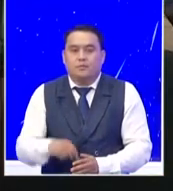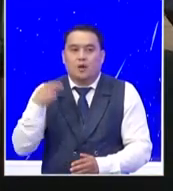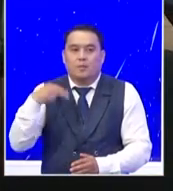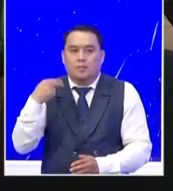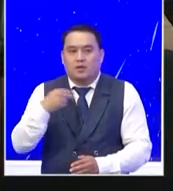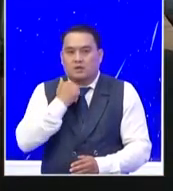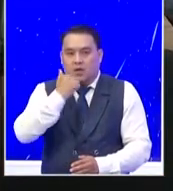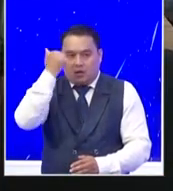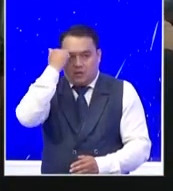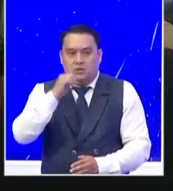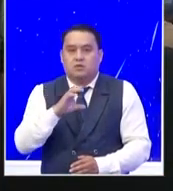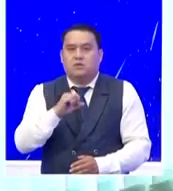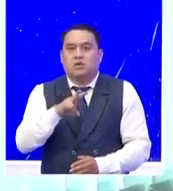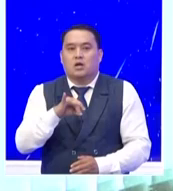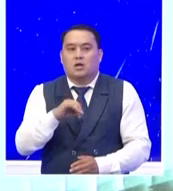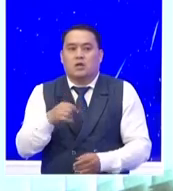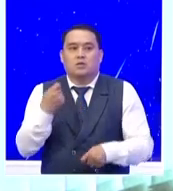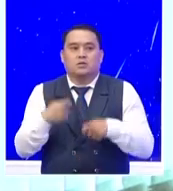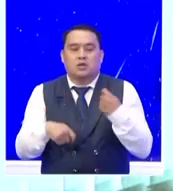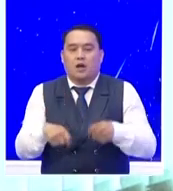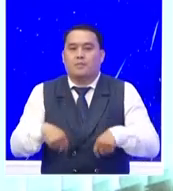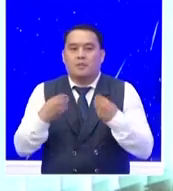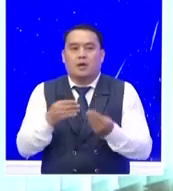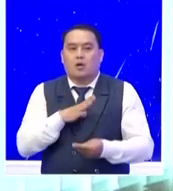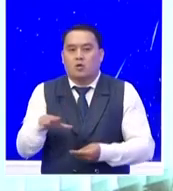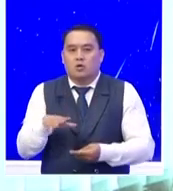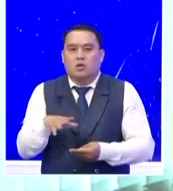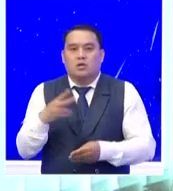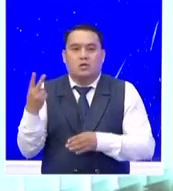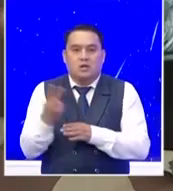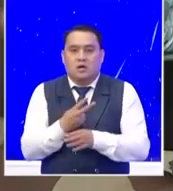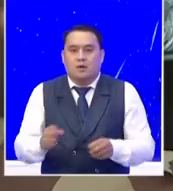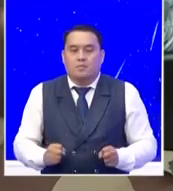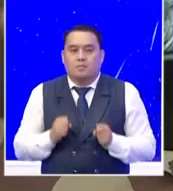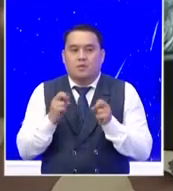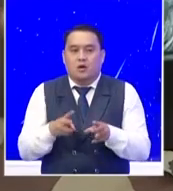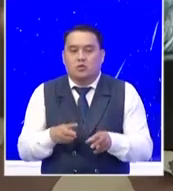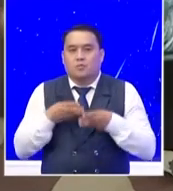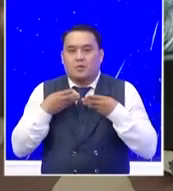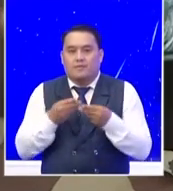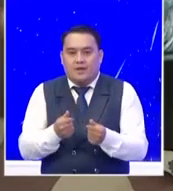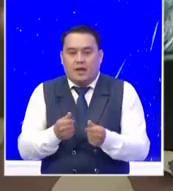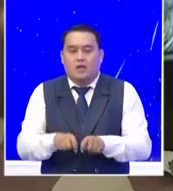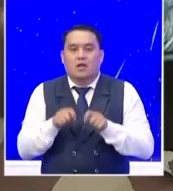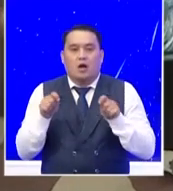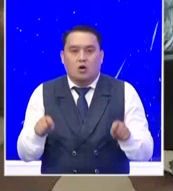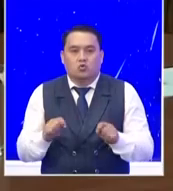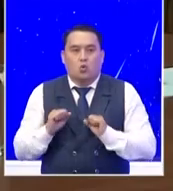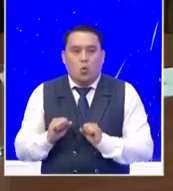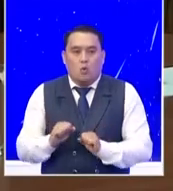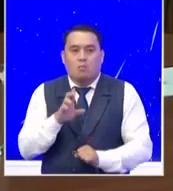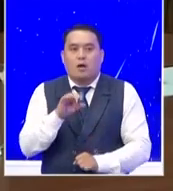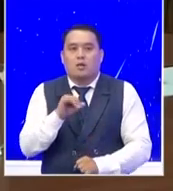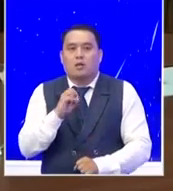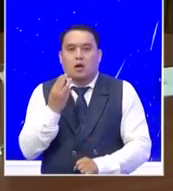Президенттің алғысы Леонид Сидоренкоға тектен-тек берілген жоқ. Ол ағымдағы жылы екі қылмыстық істі ашуға ықпал етті. Ерекше қорғалған Балқаш